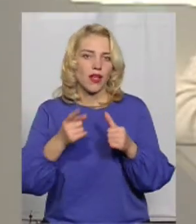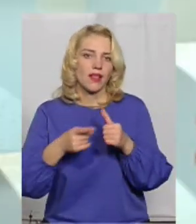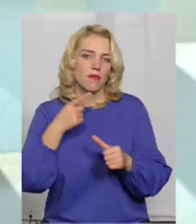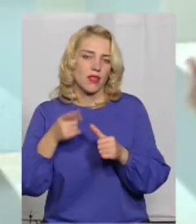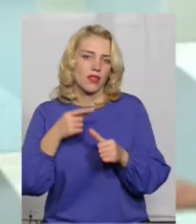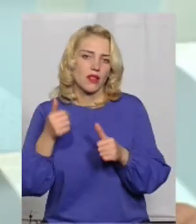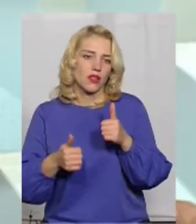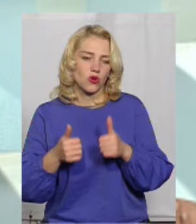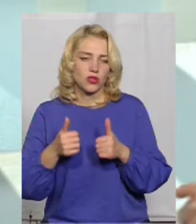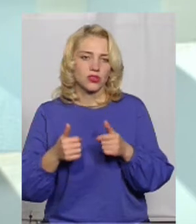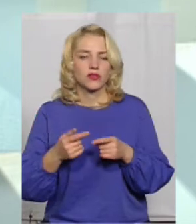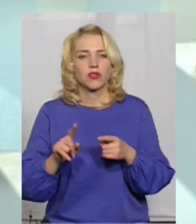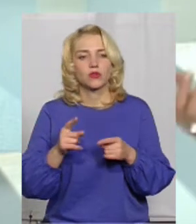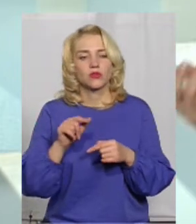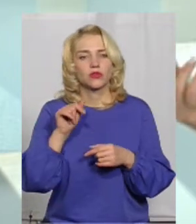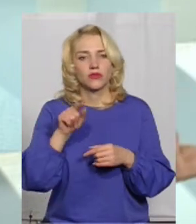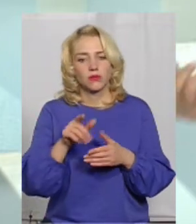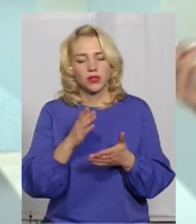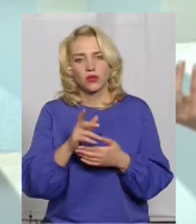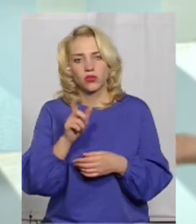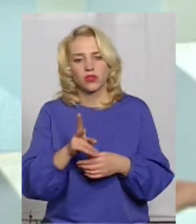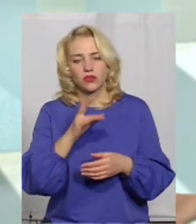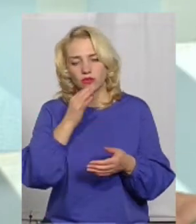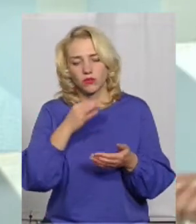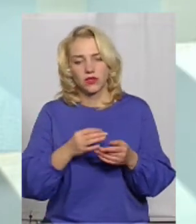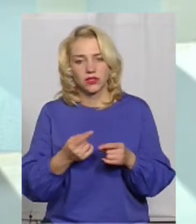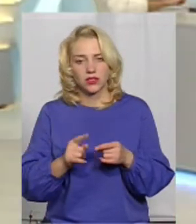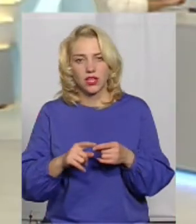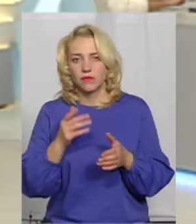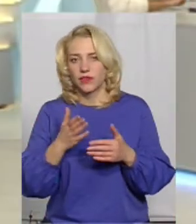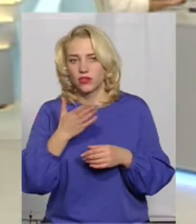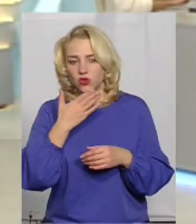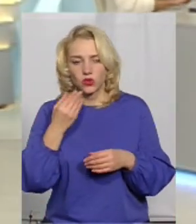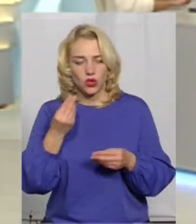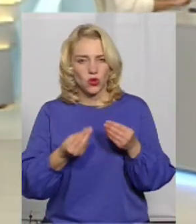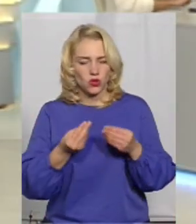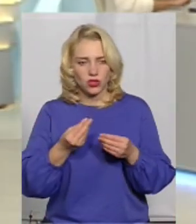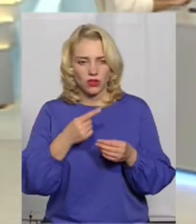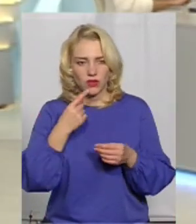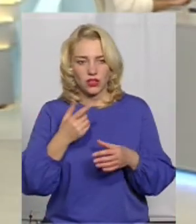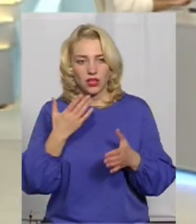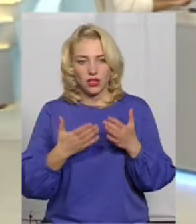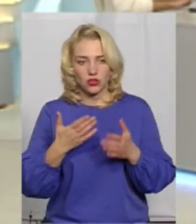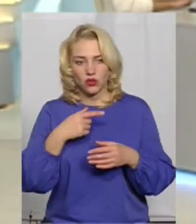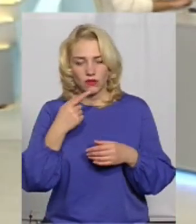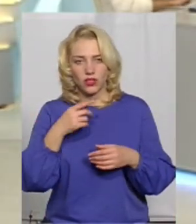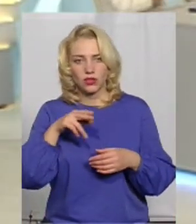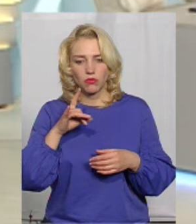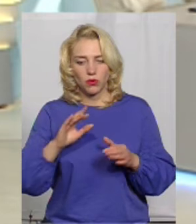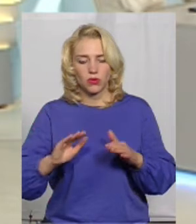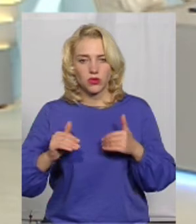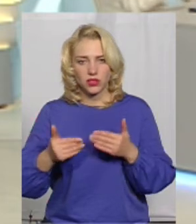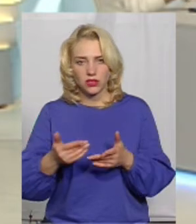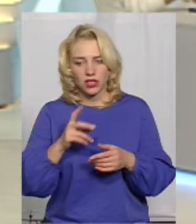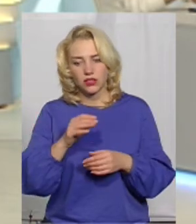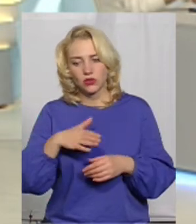сторінку, то через іменні розіграші, тому що в тебе є людина, яка за це відповідає. А якщо не про розіграші говорити? А якщо не про розіграші, взагалі про